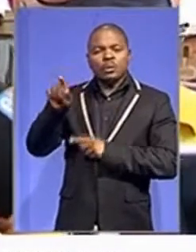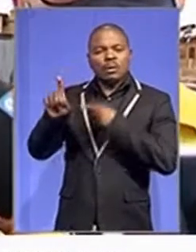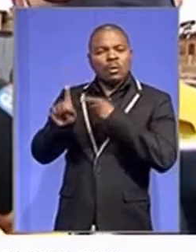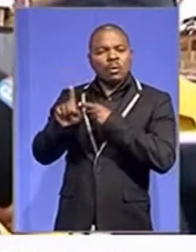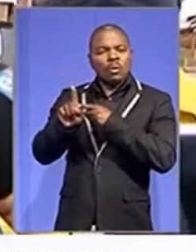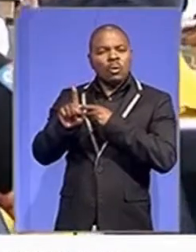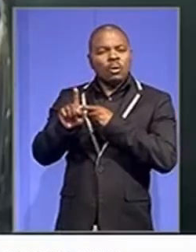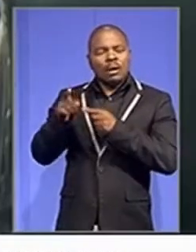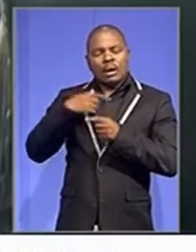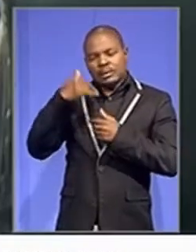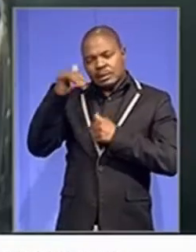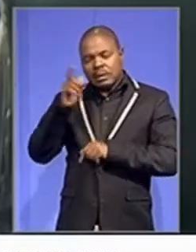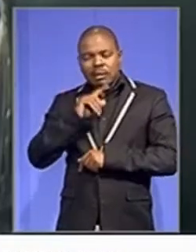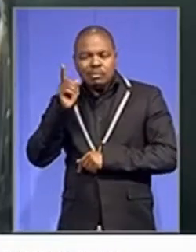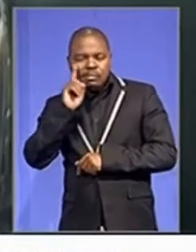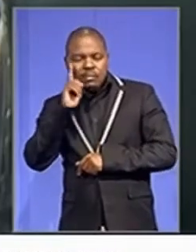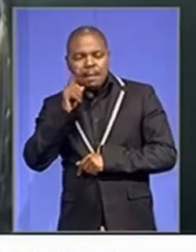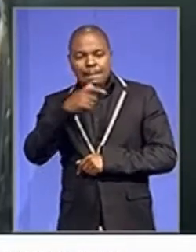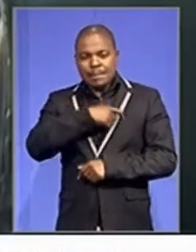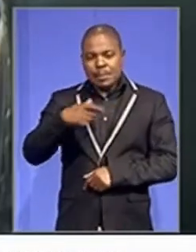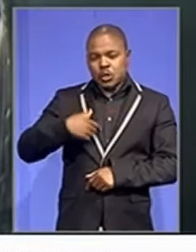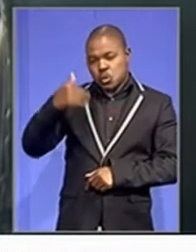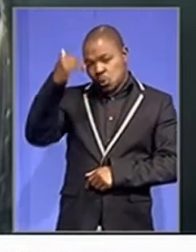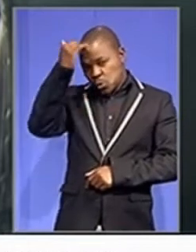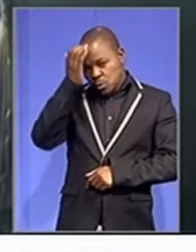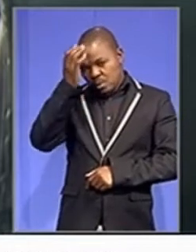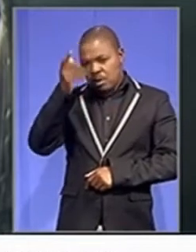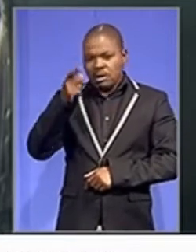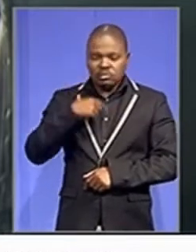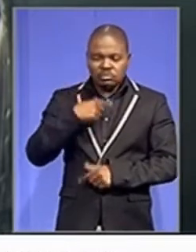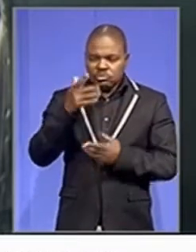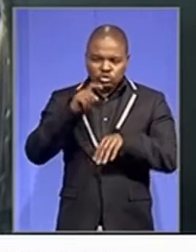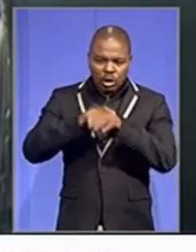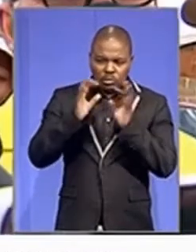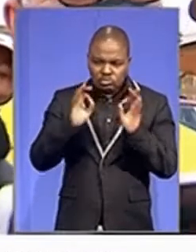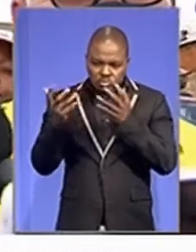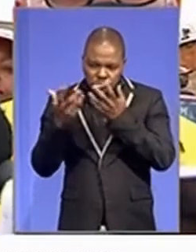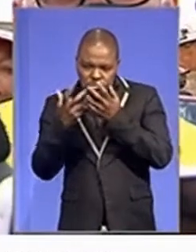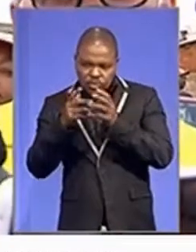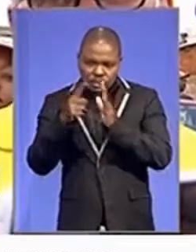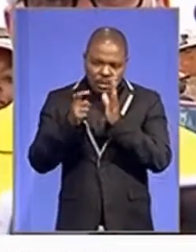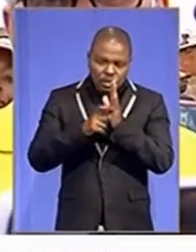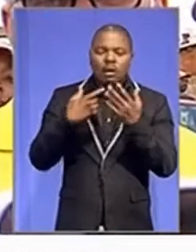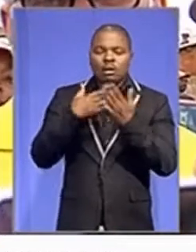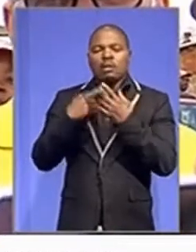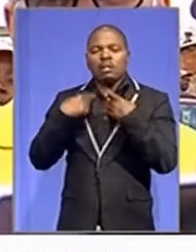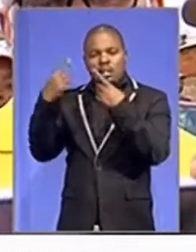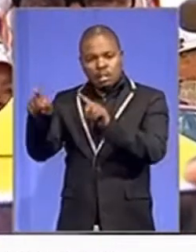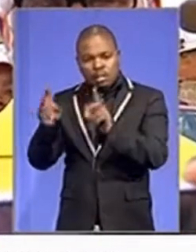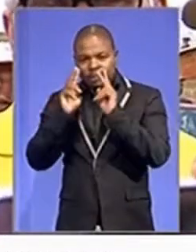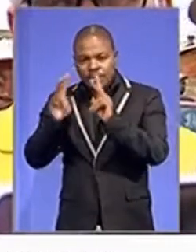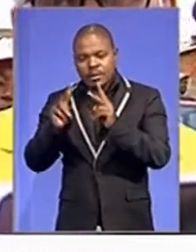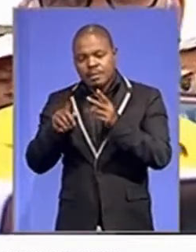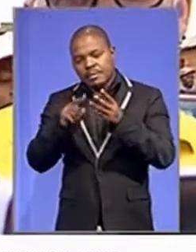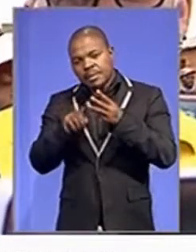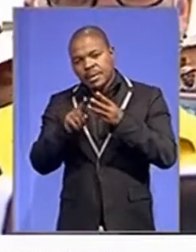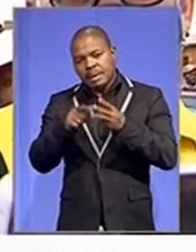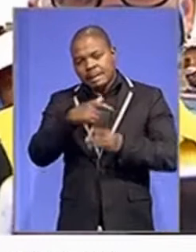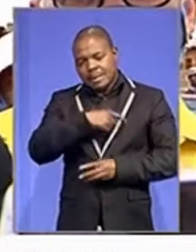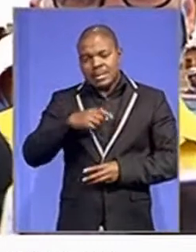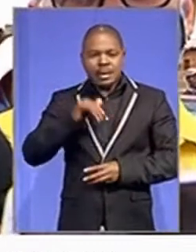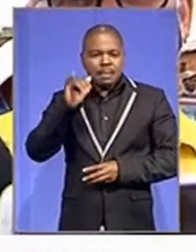I'm still checking President Zuma just to fix the times and the day. I have not yet talked to President